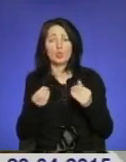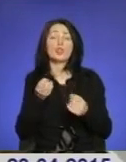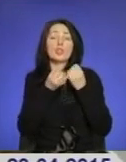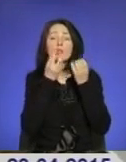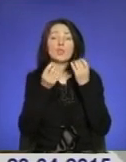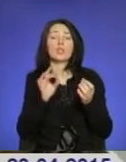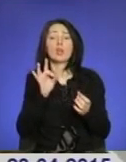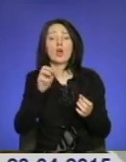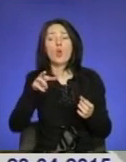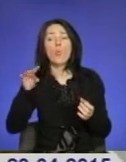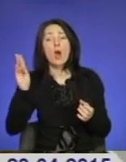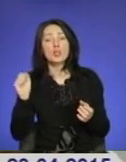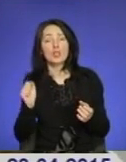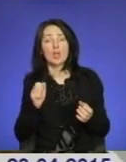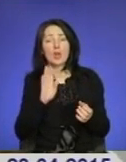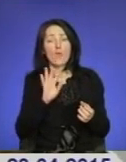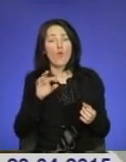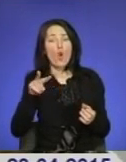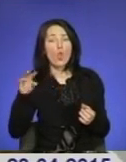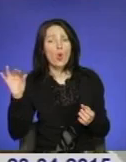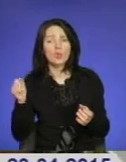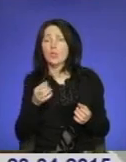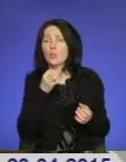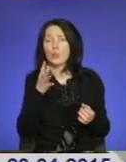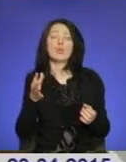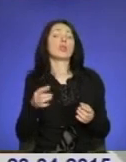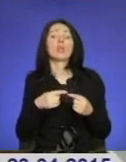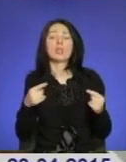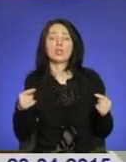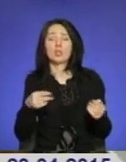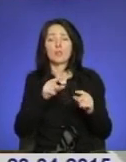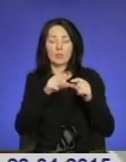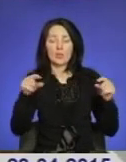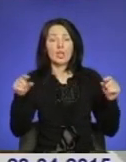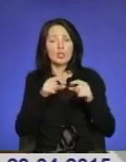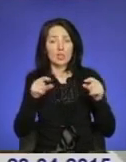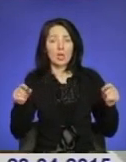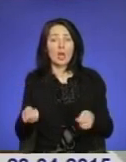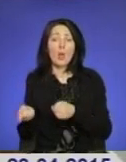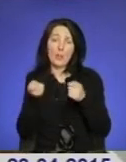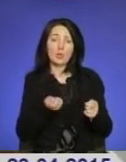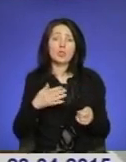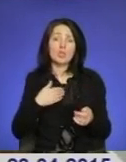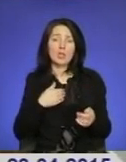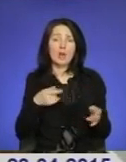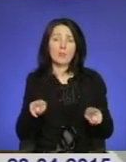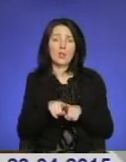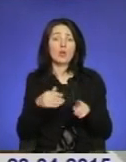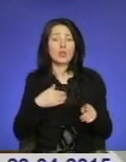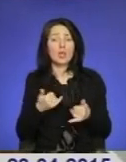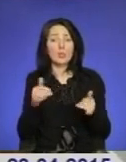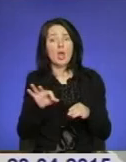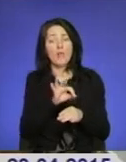ромашки, волошки, соняшники, взагалі будь-які інші стрічки інших кольорів, будь ласка, приносьте нам. Також нам для